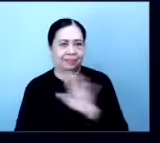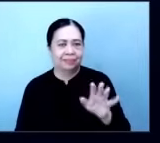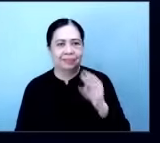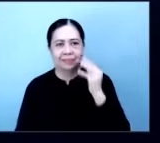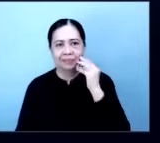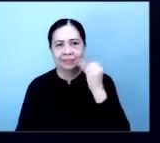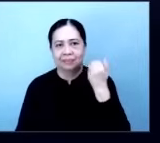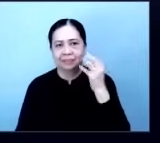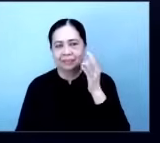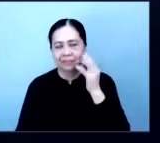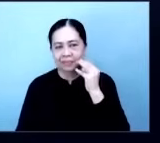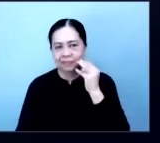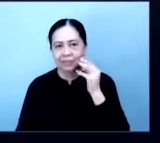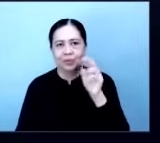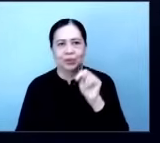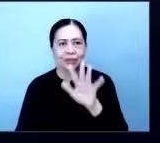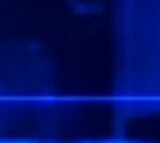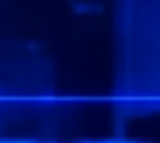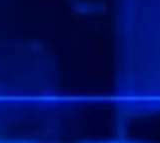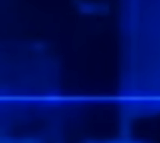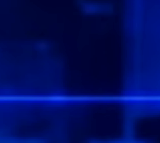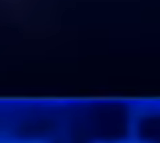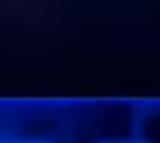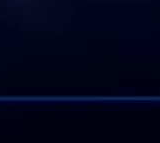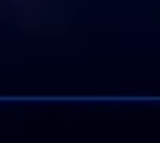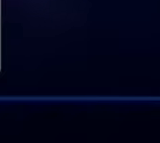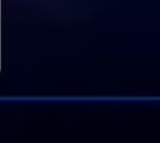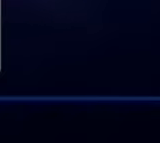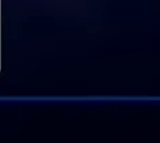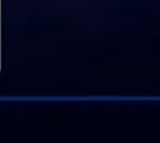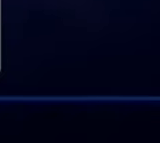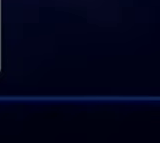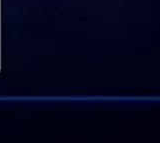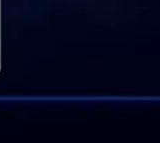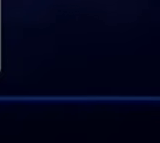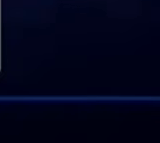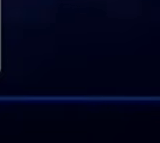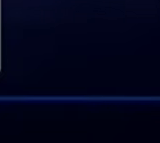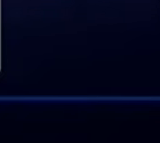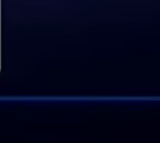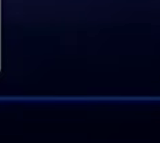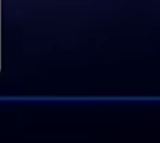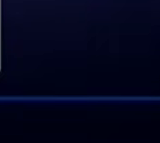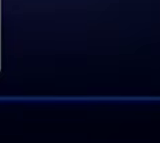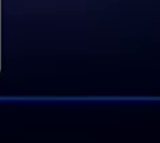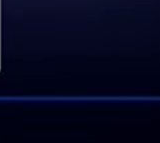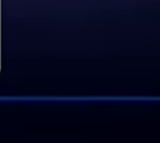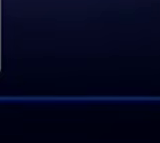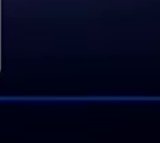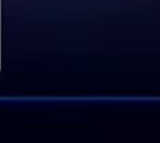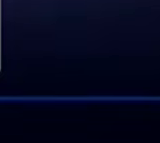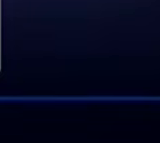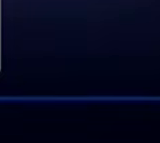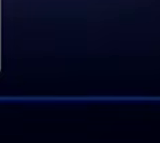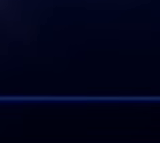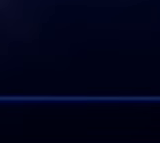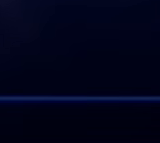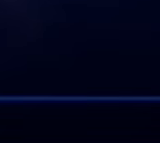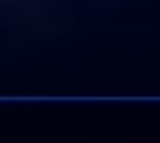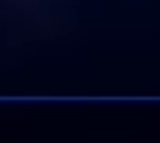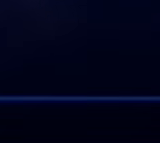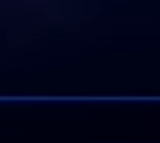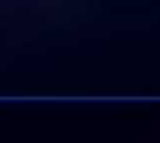MJ Marfori, News 5. Abangan, American rapper na si Megan Thee Stallion, pinili tumalo ang dati